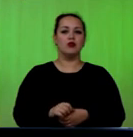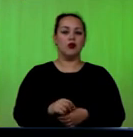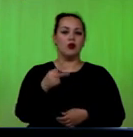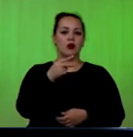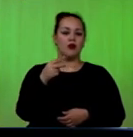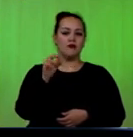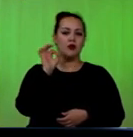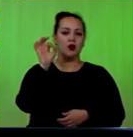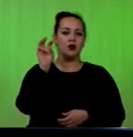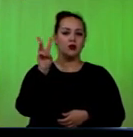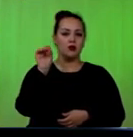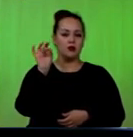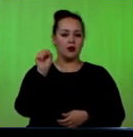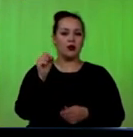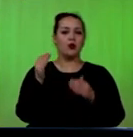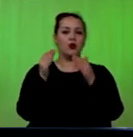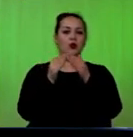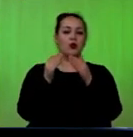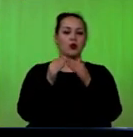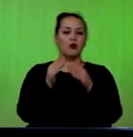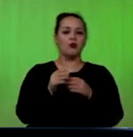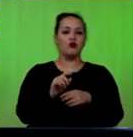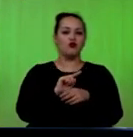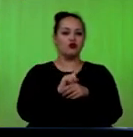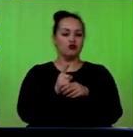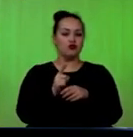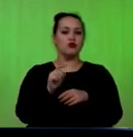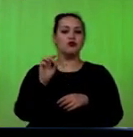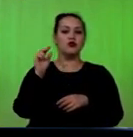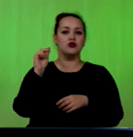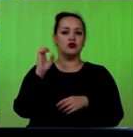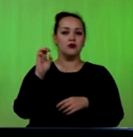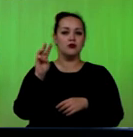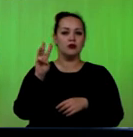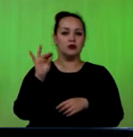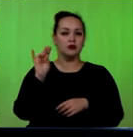градусная мера угла между часовой и минутной стрелками